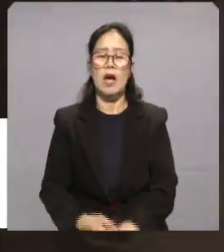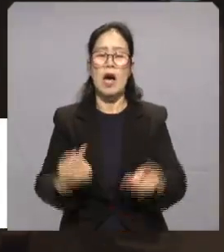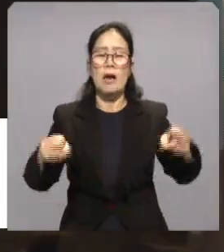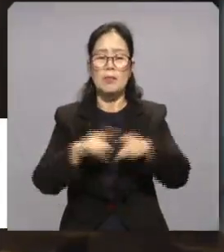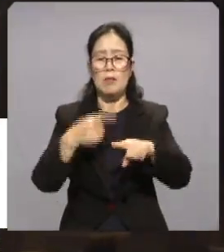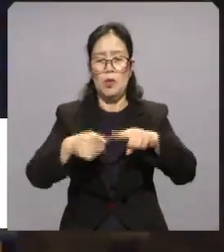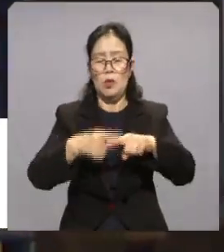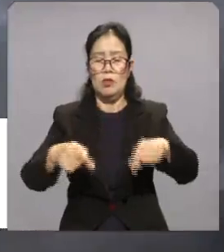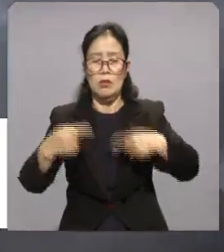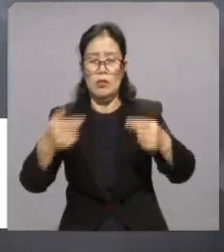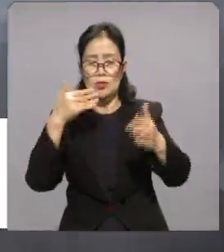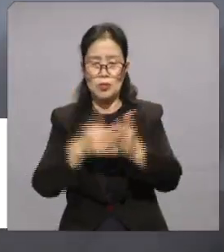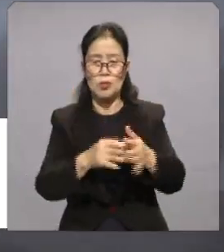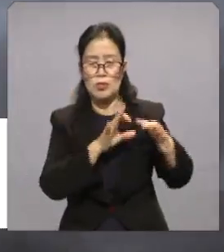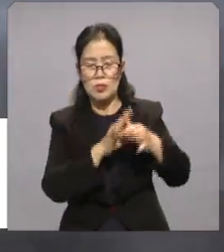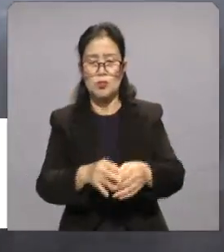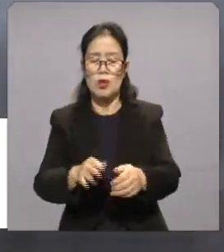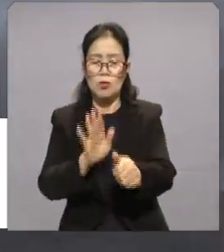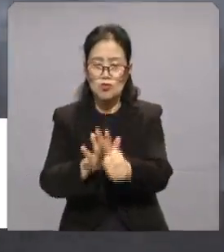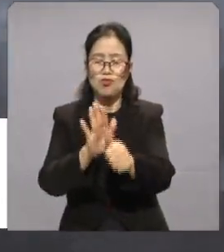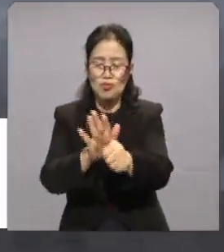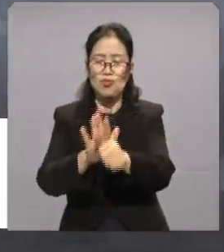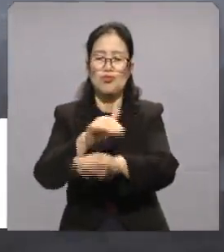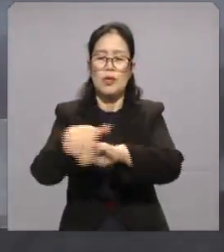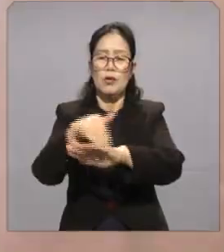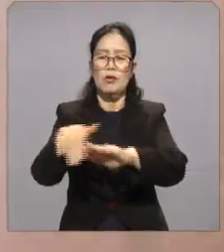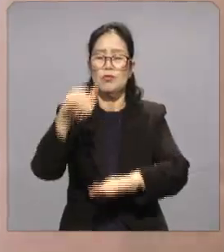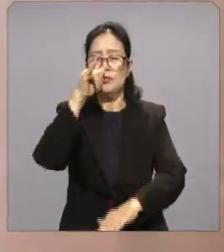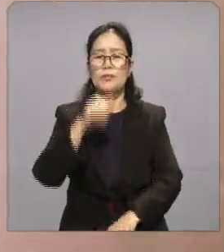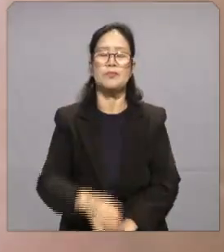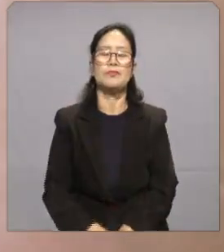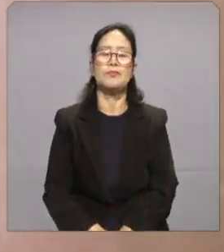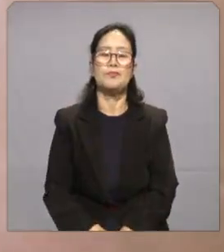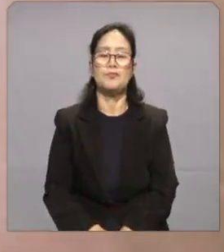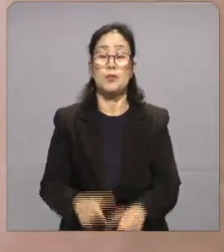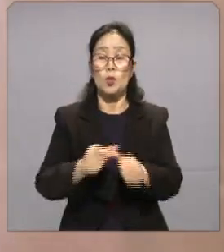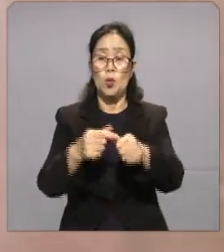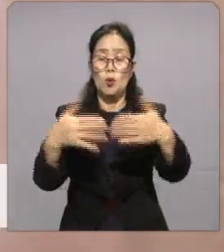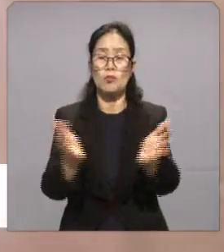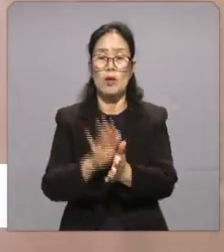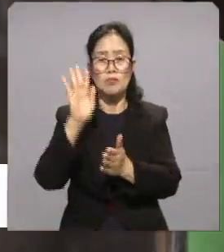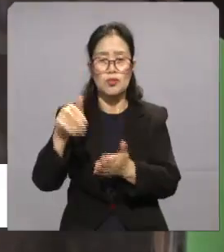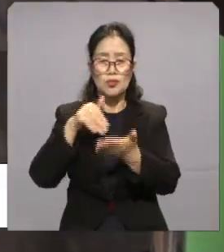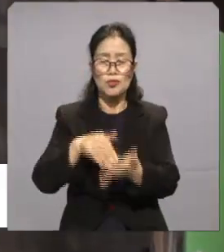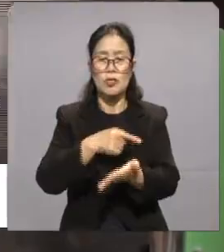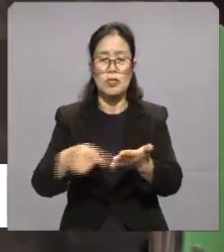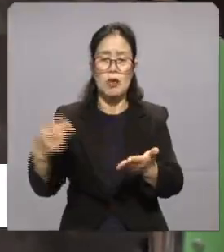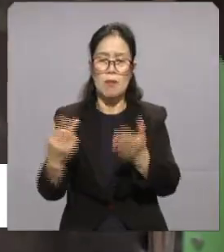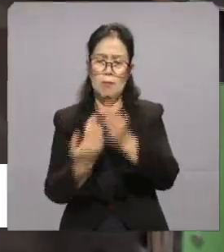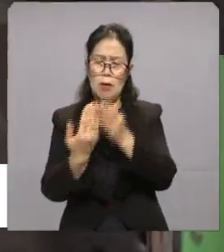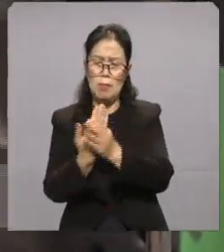같이 참여할 수 있도록 그렇게 지속적으로 독려해 나가려고 계획하고 있습니다. 고용부는 앞으로 중대재해 다수 발생